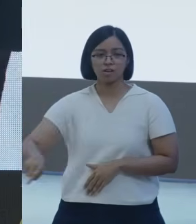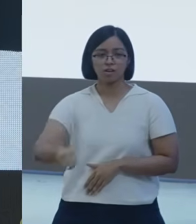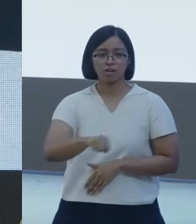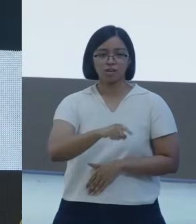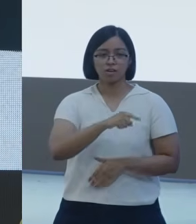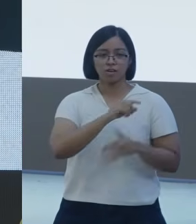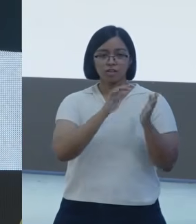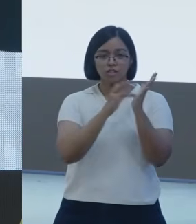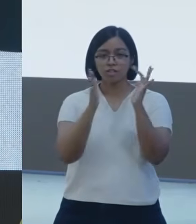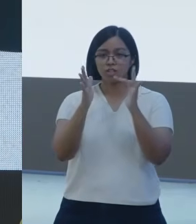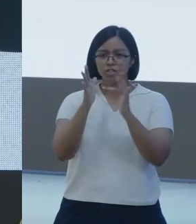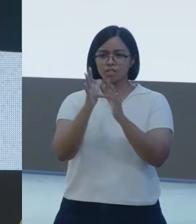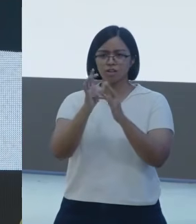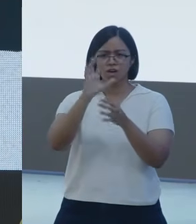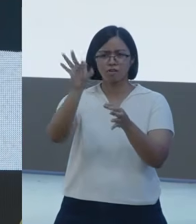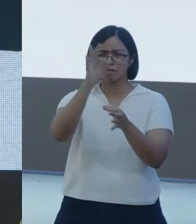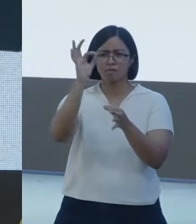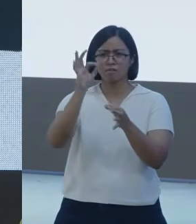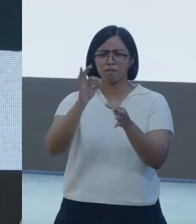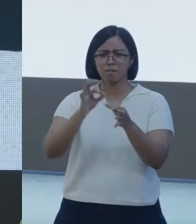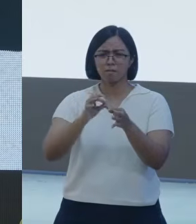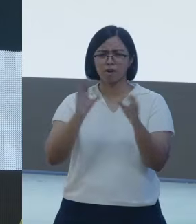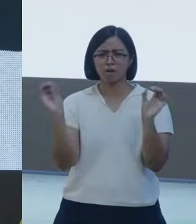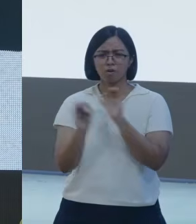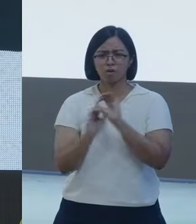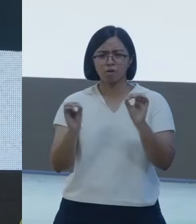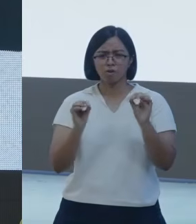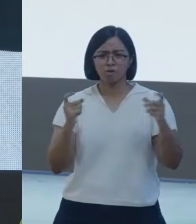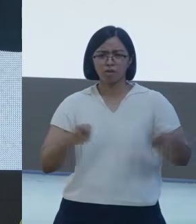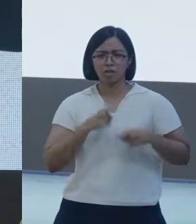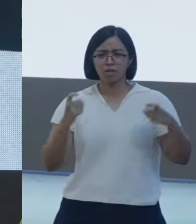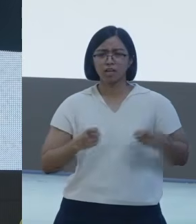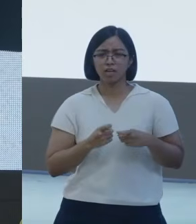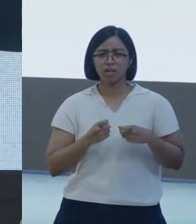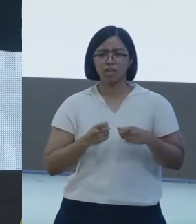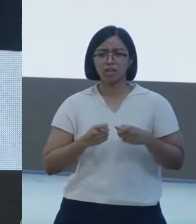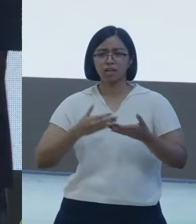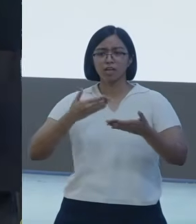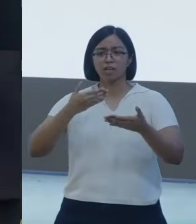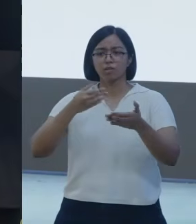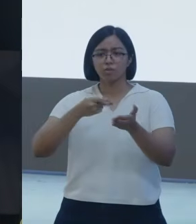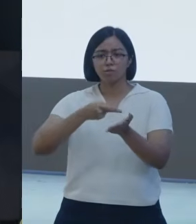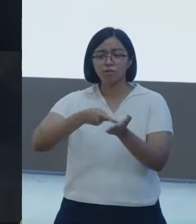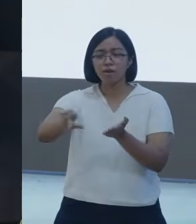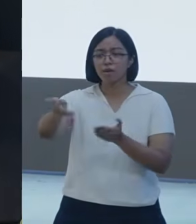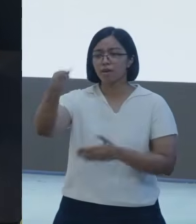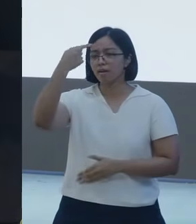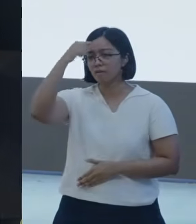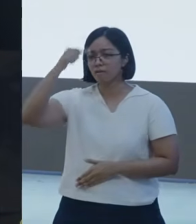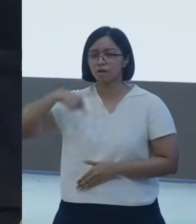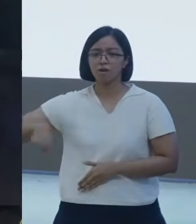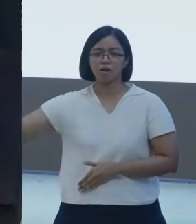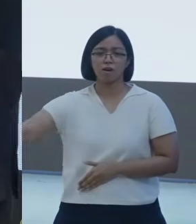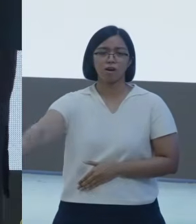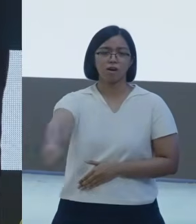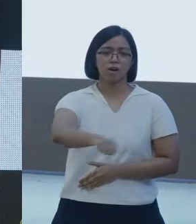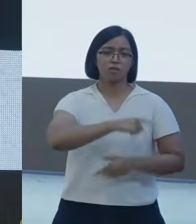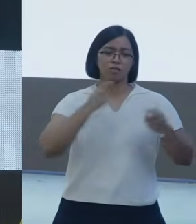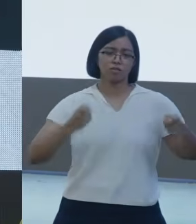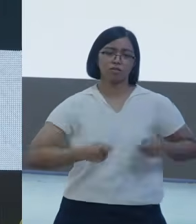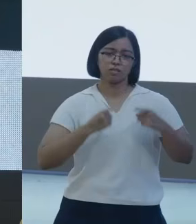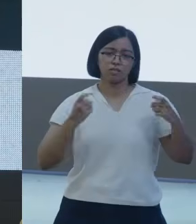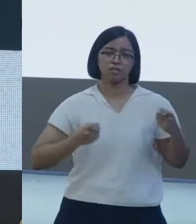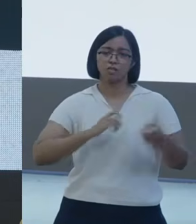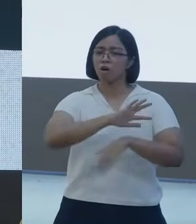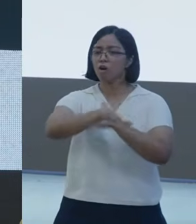namatay bilang bayad sala, hindi sa kanyang sariling kasalanan, kundi sa kasalanan ng lahat ng mananampalataya